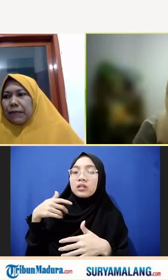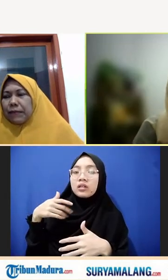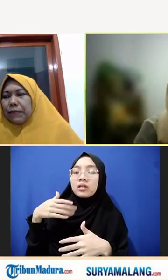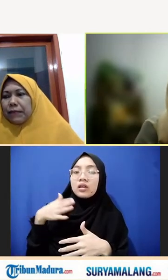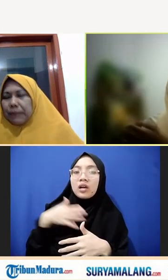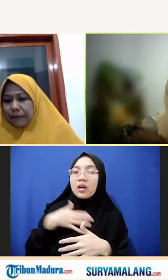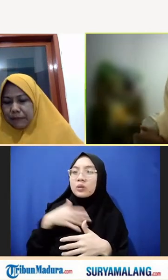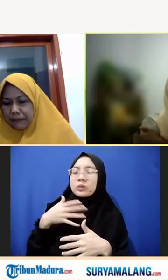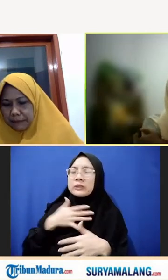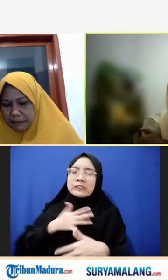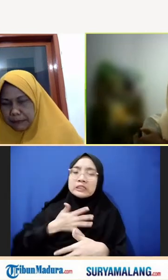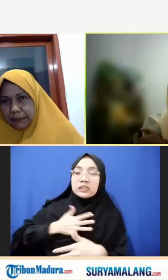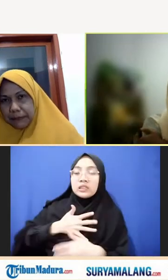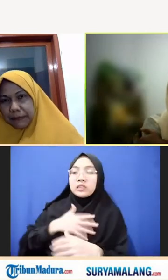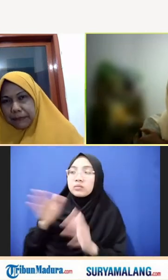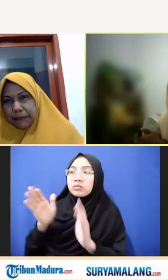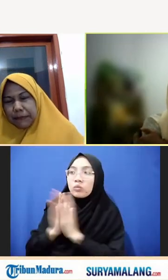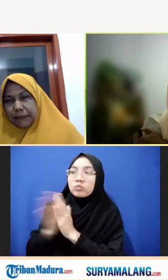cemas, peluk.